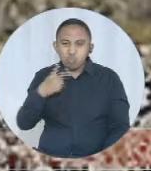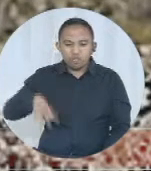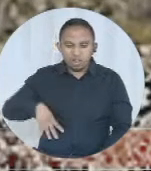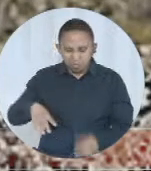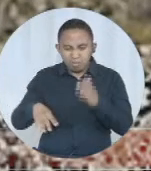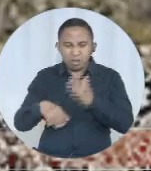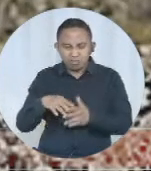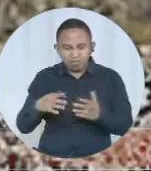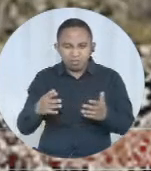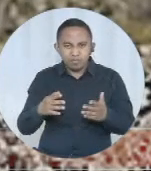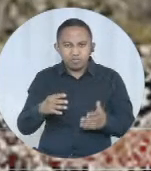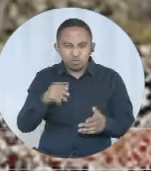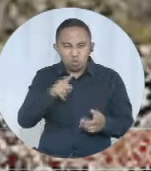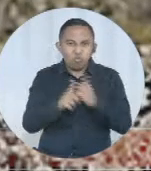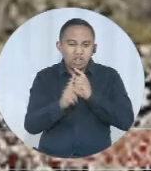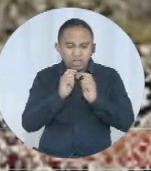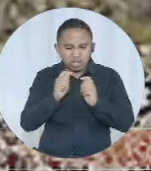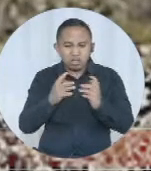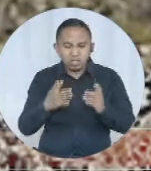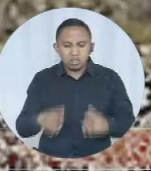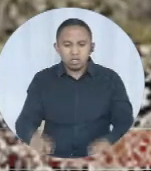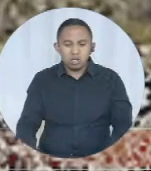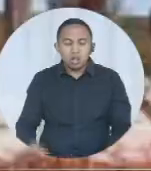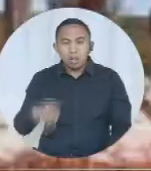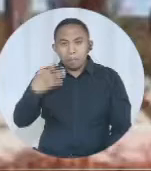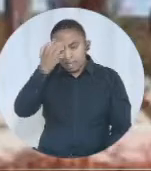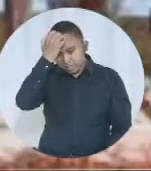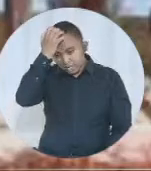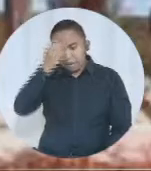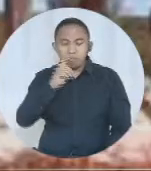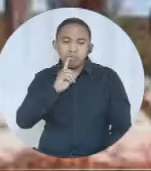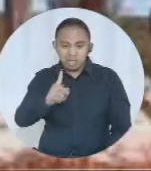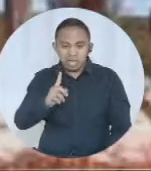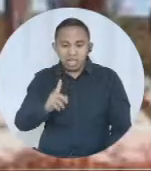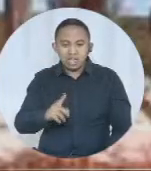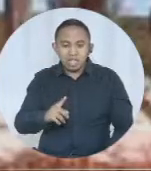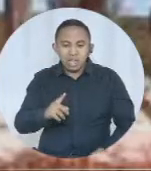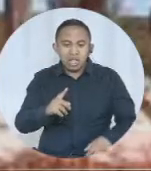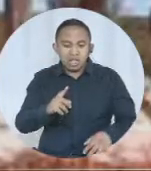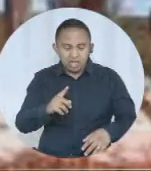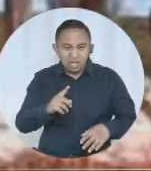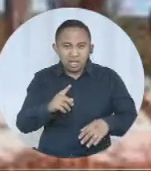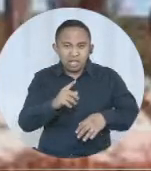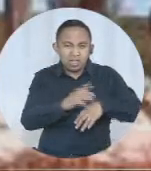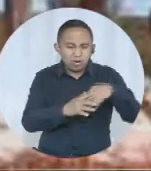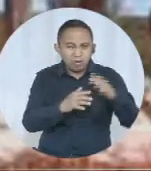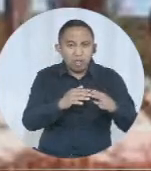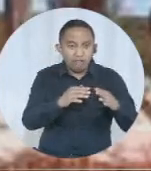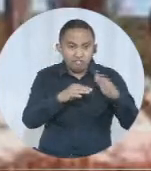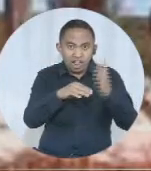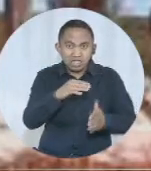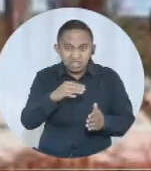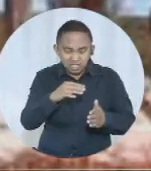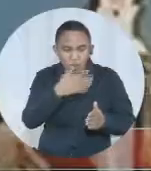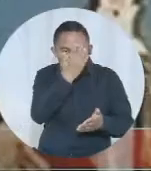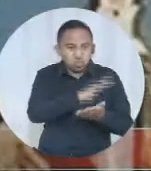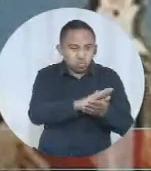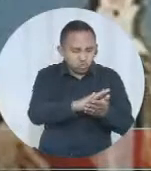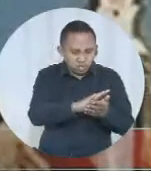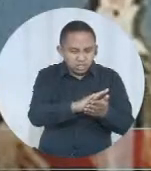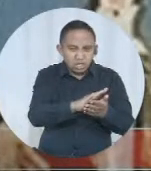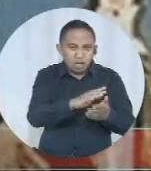didy ny mpanjaka fa tsy misy mahazo mametraka aloalo amin'ny fasana raha tsy ny mpanjaka. Nitatra ny hevitra rehefa tsy teo intsony koa ny